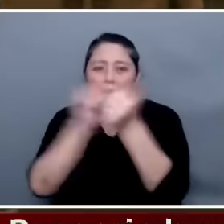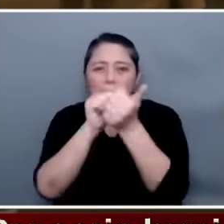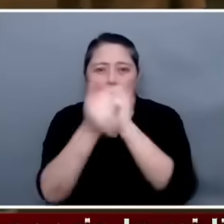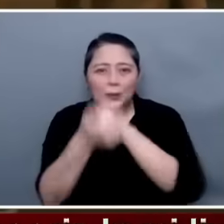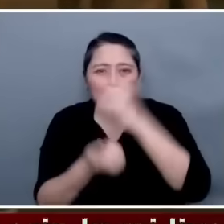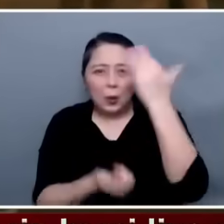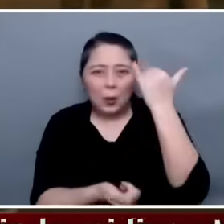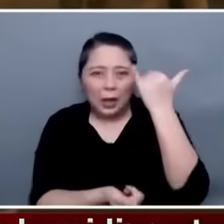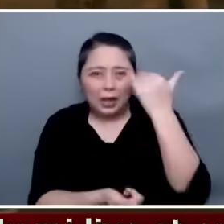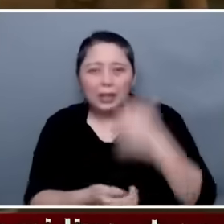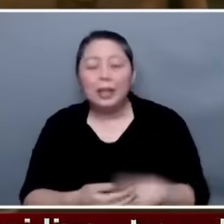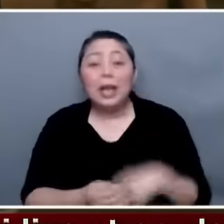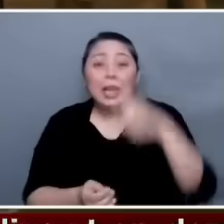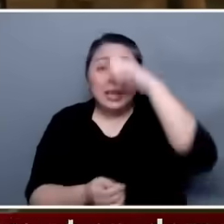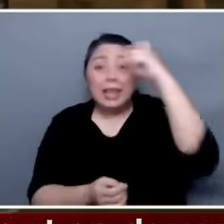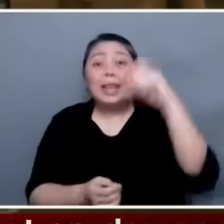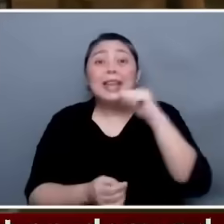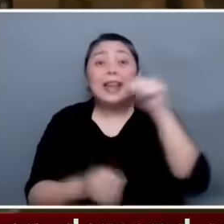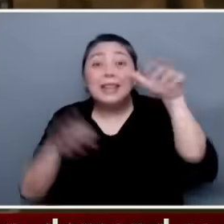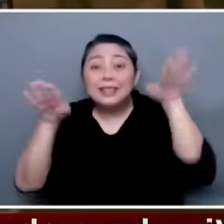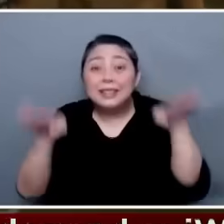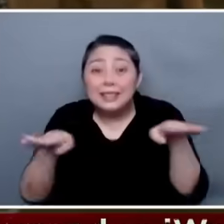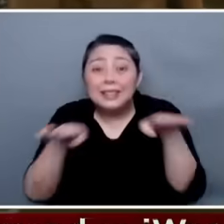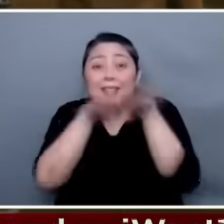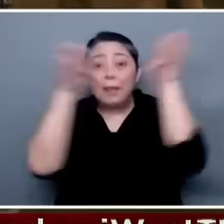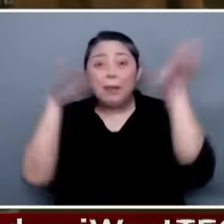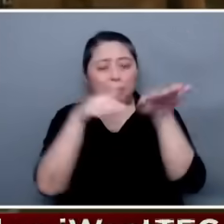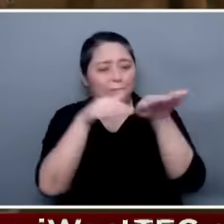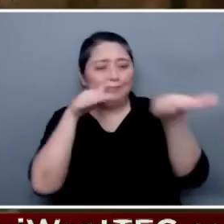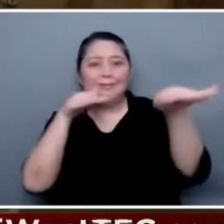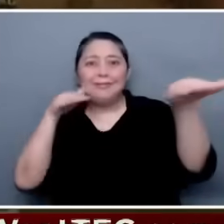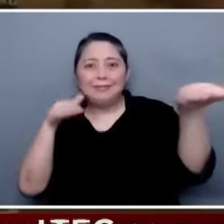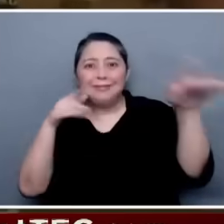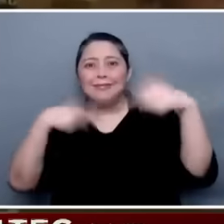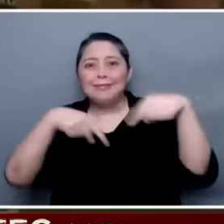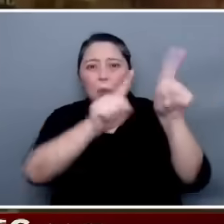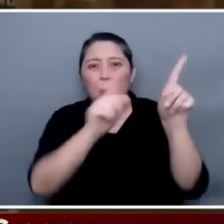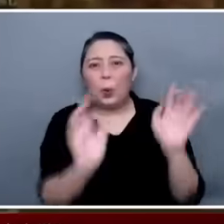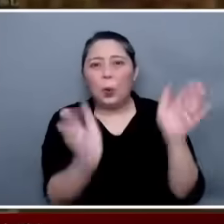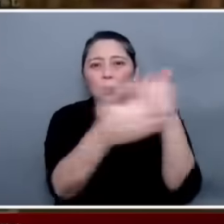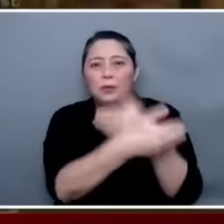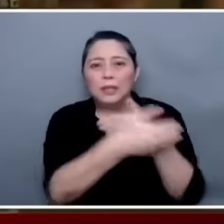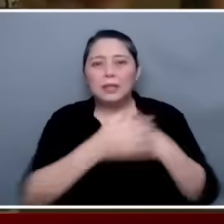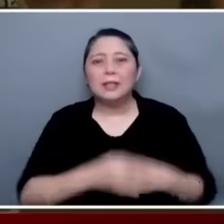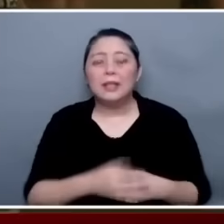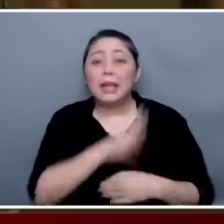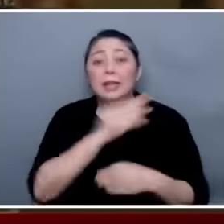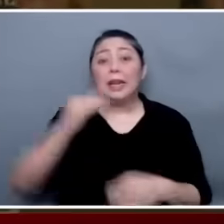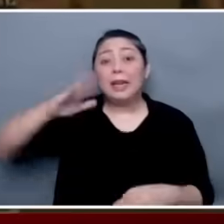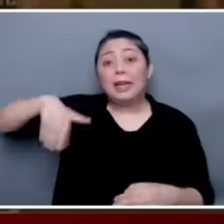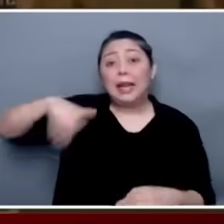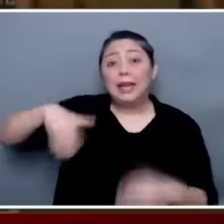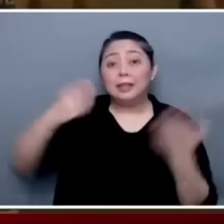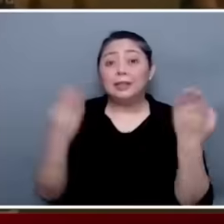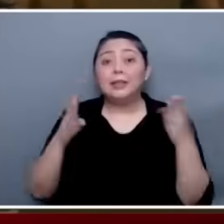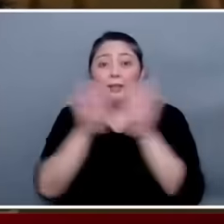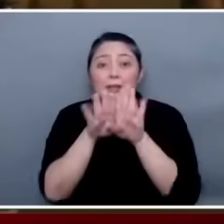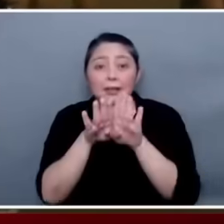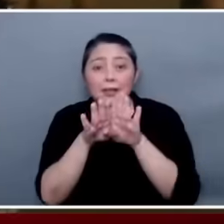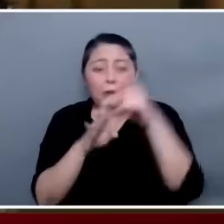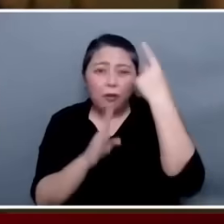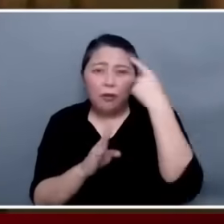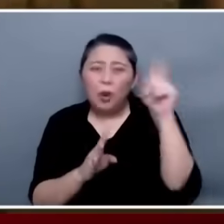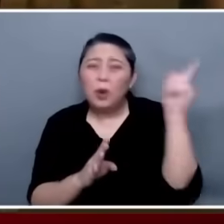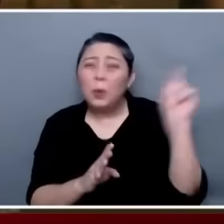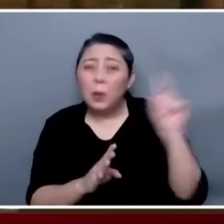sasabay sa rush hour ng mga papasok ng trabaho. At yung pagsasarado naman ng mall, gagawing late din, is para din hindi suwabay dun naman